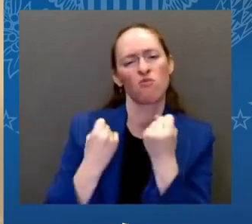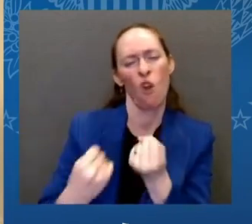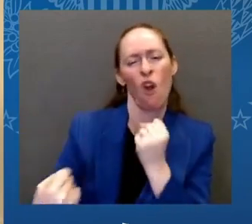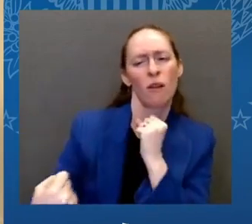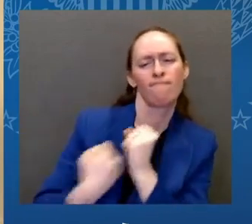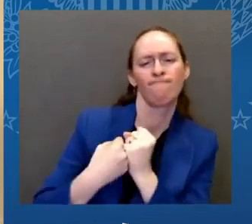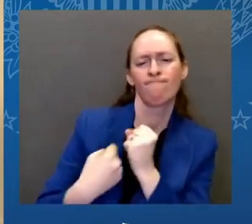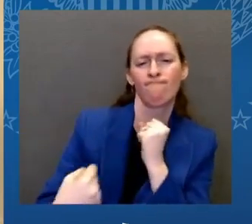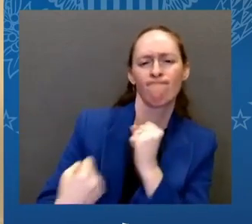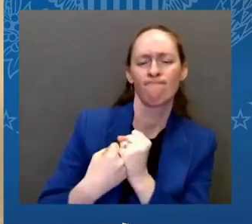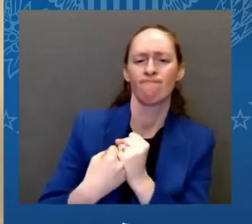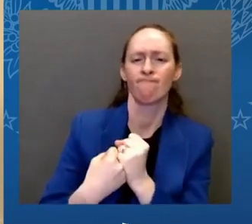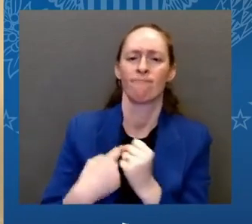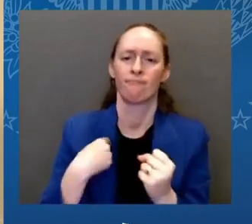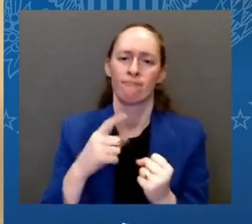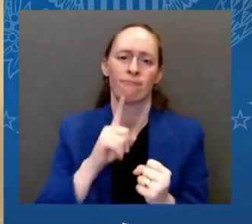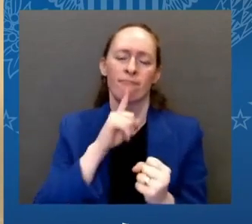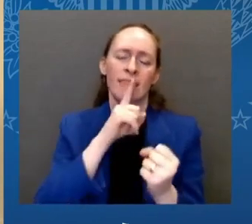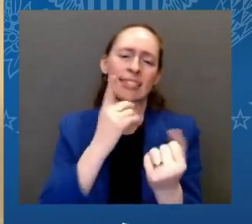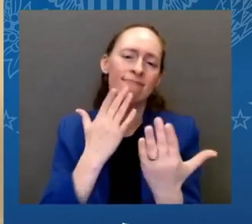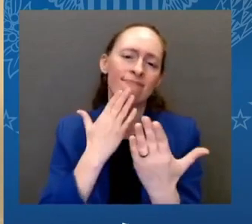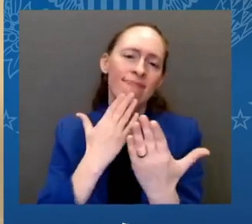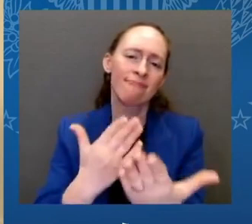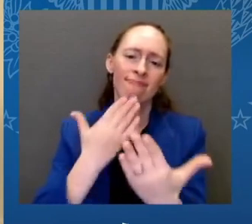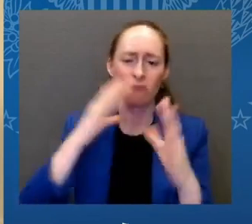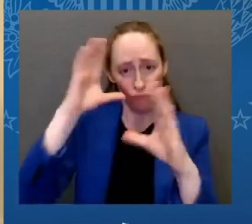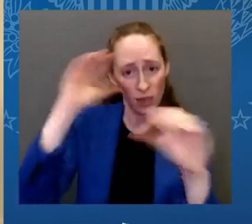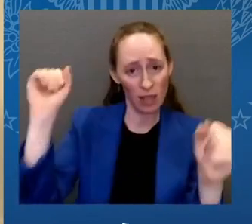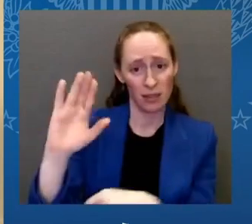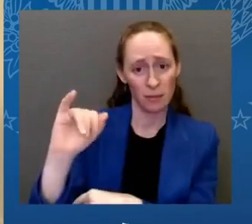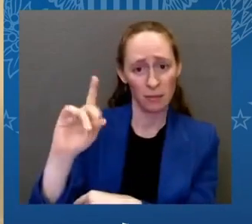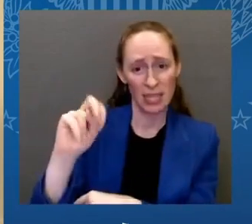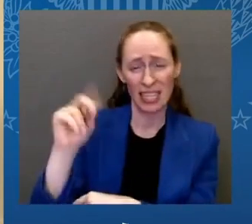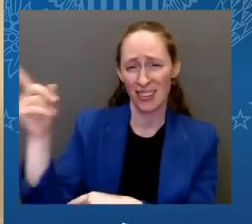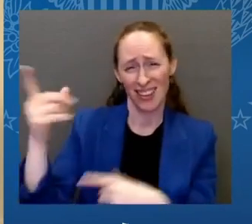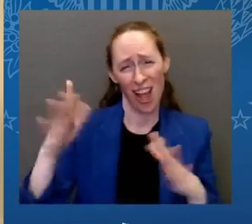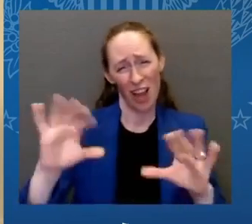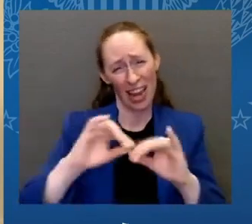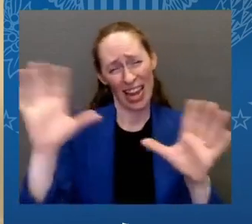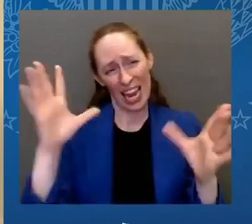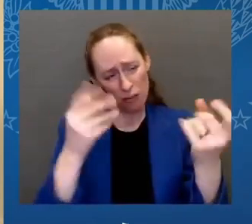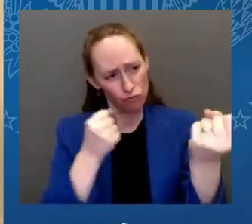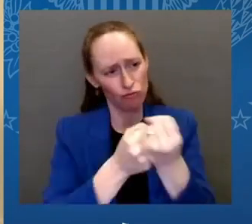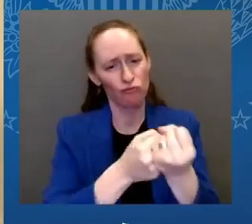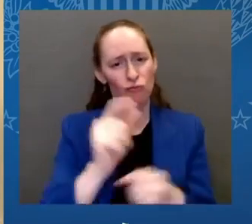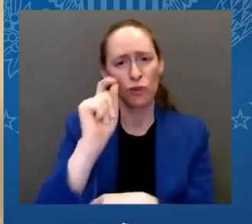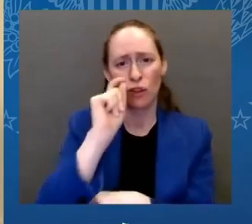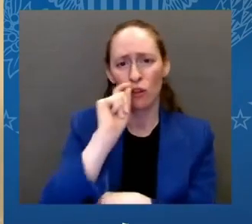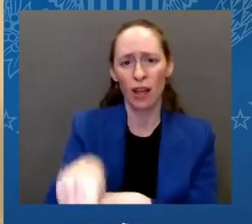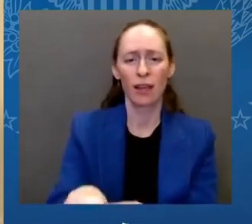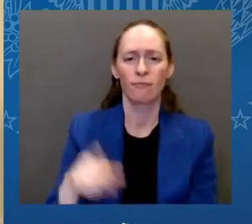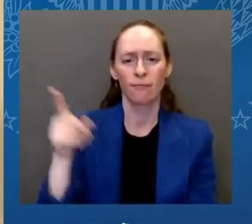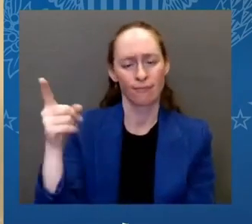і, що дуже важливо, розуміння України, а також за будівництво і підтримання міжнародної коаліції